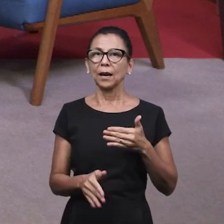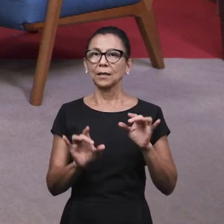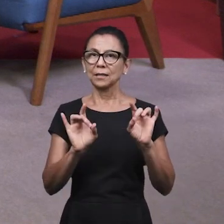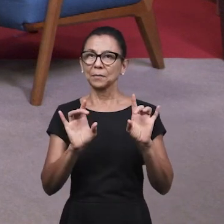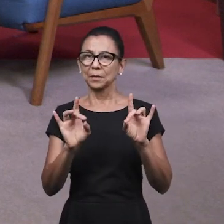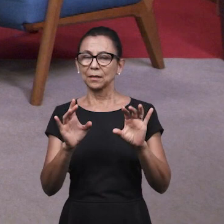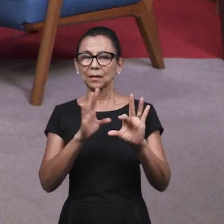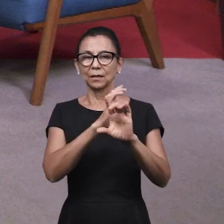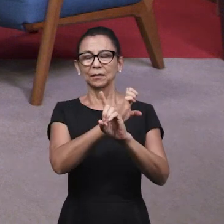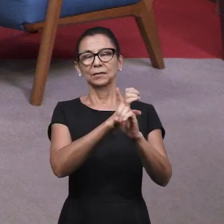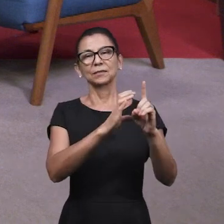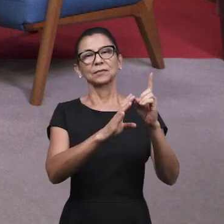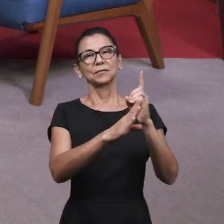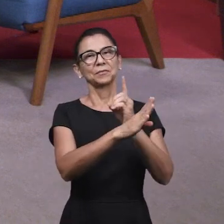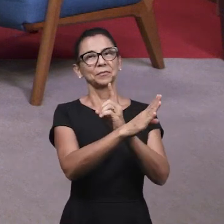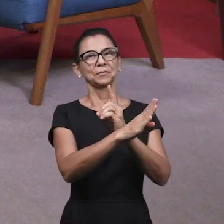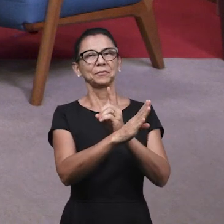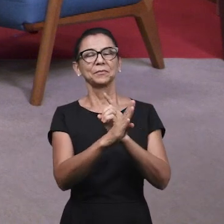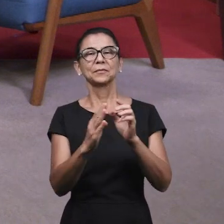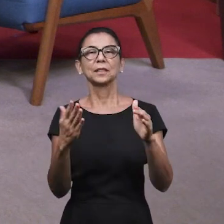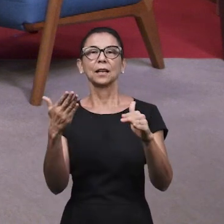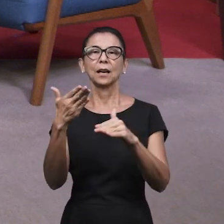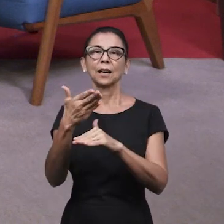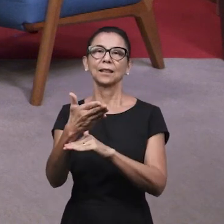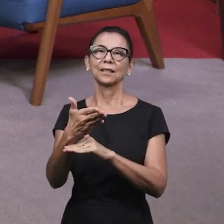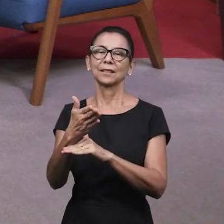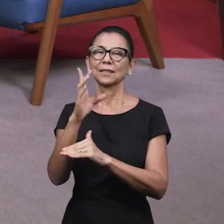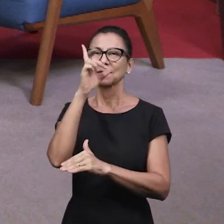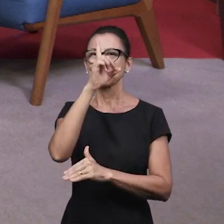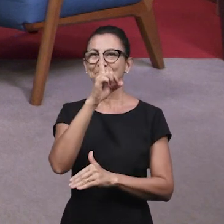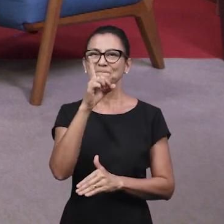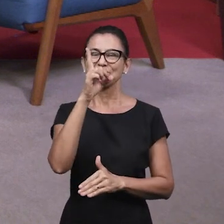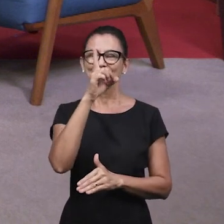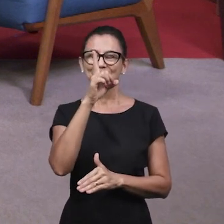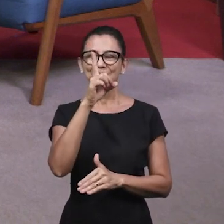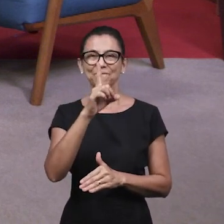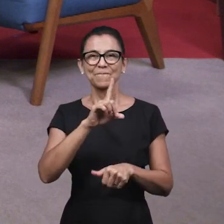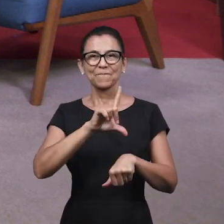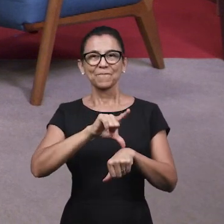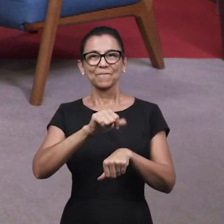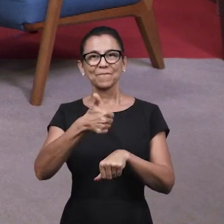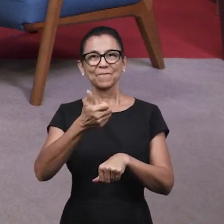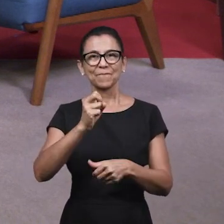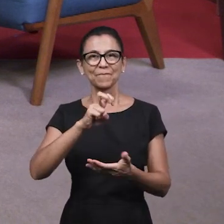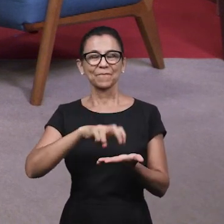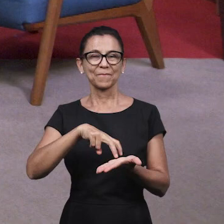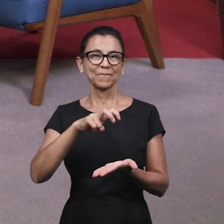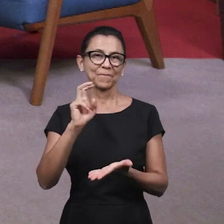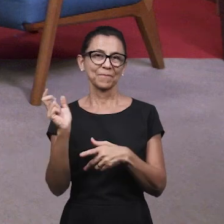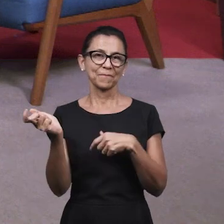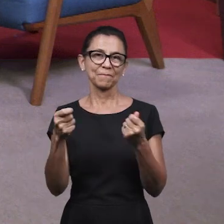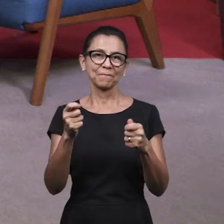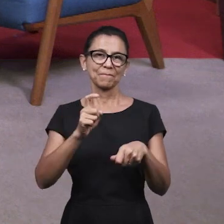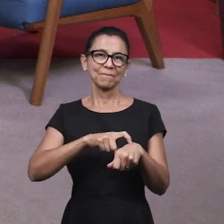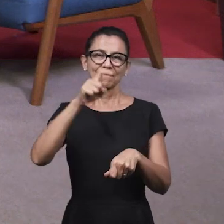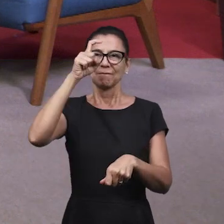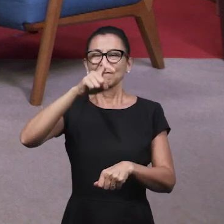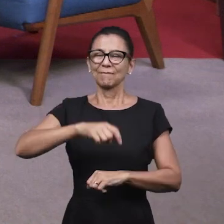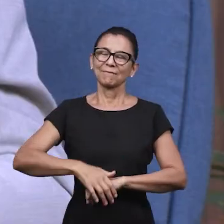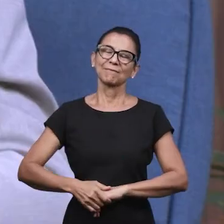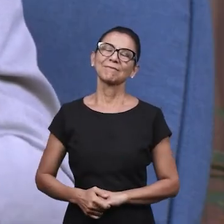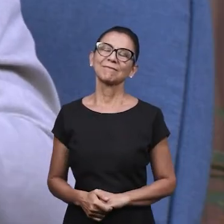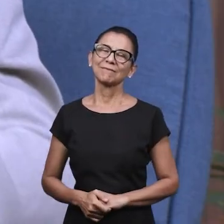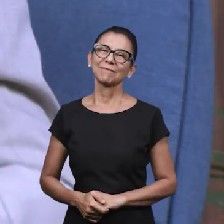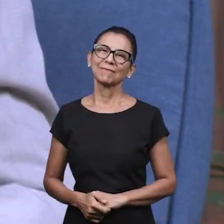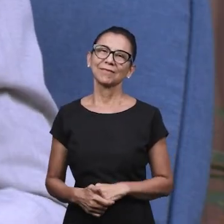notre formation, c'est spéciale, l'école biblique dominicale qui est diffusée tous les dimanches à 10 heures du matin,